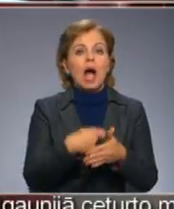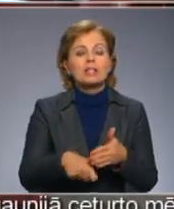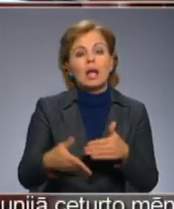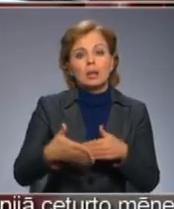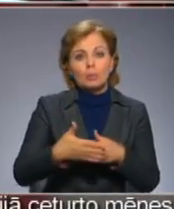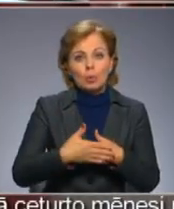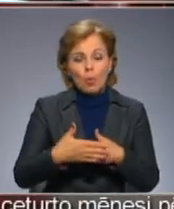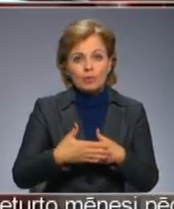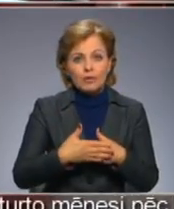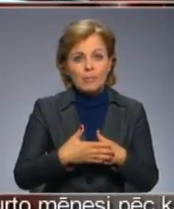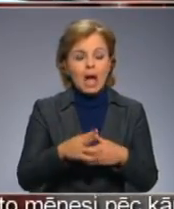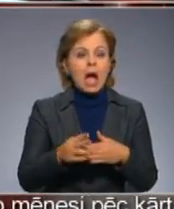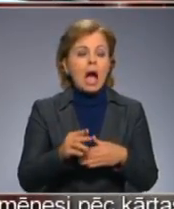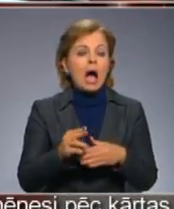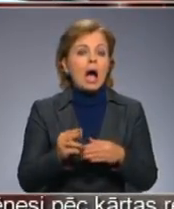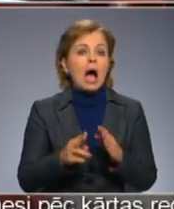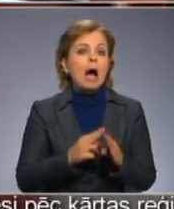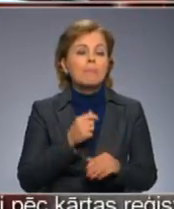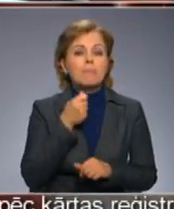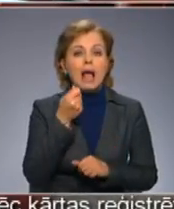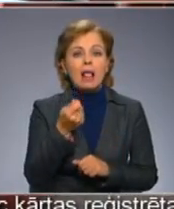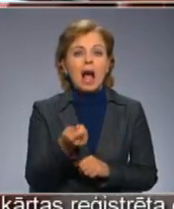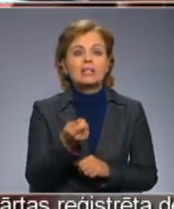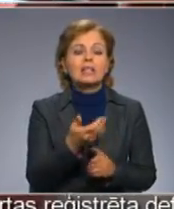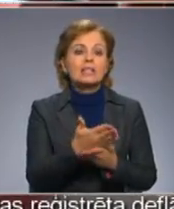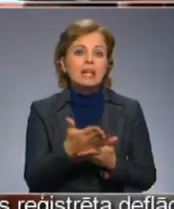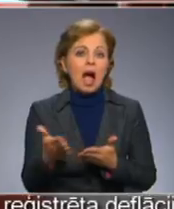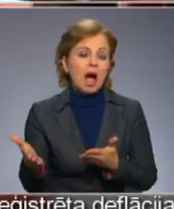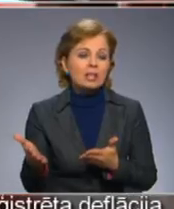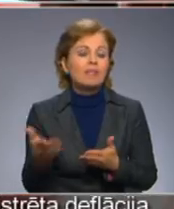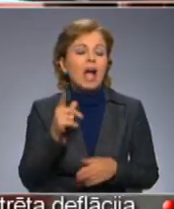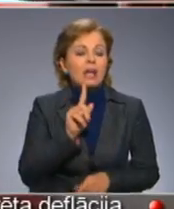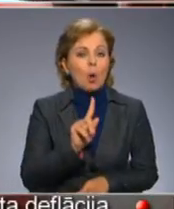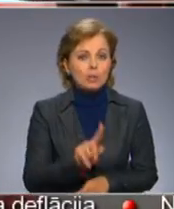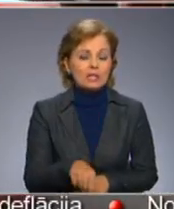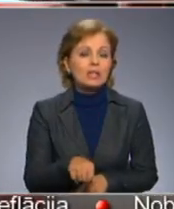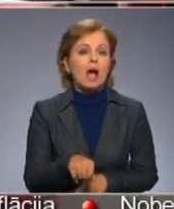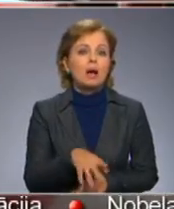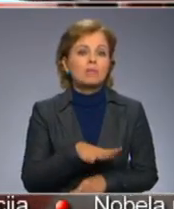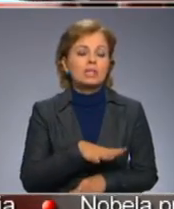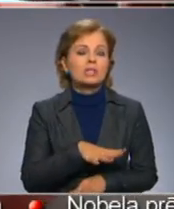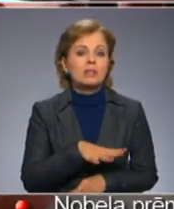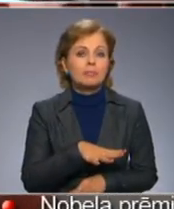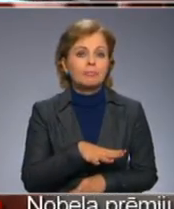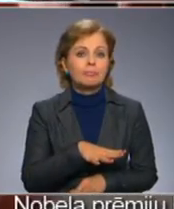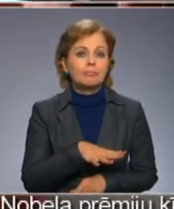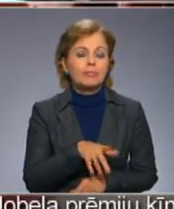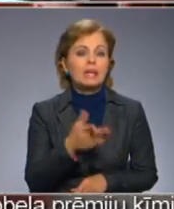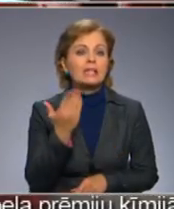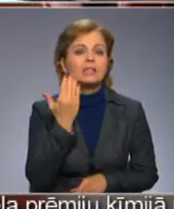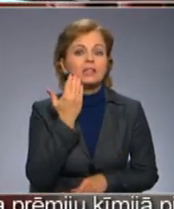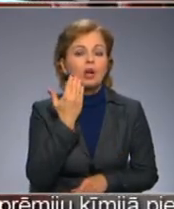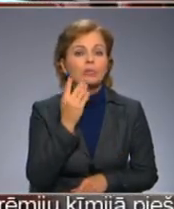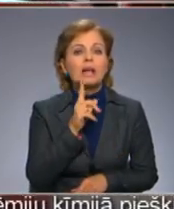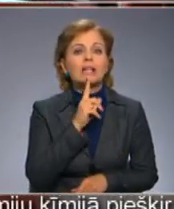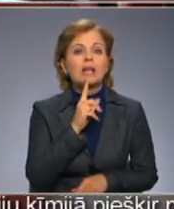durvīm apelācijas kārtībā. Zināms, kā jau tu minēji, ka tā ir tā saucamā